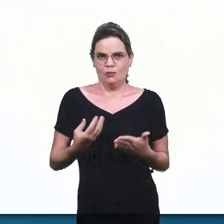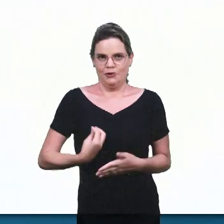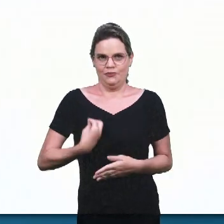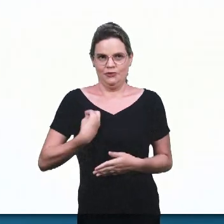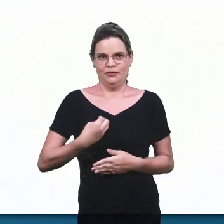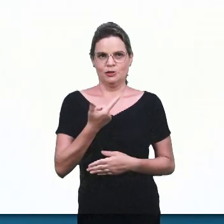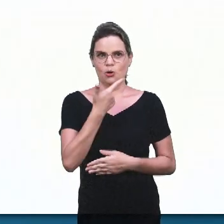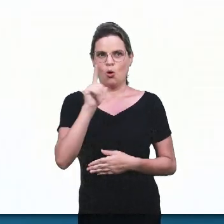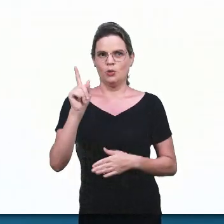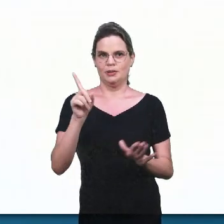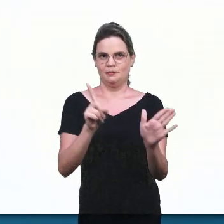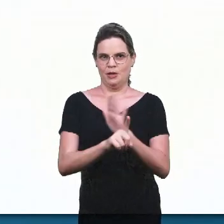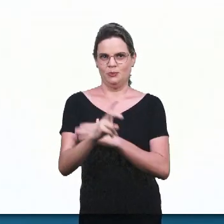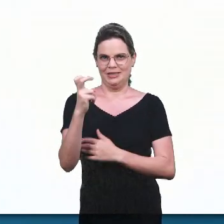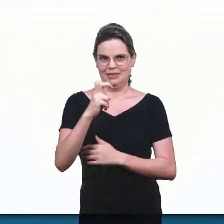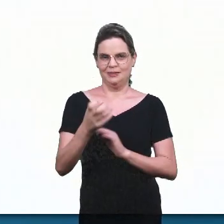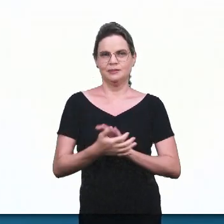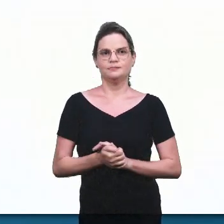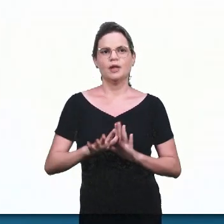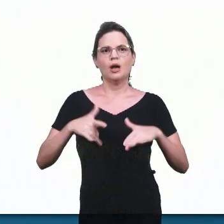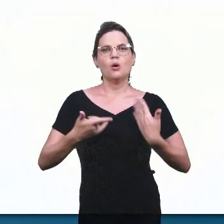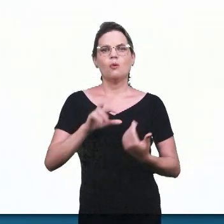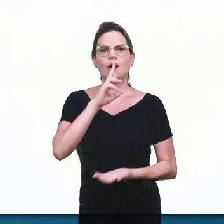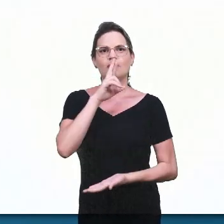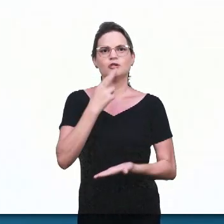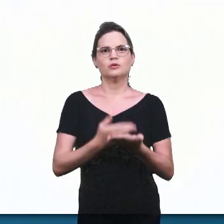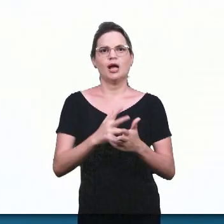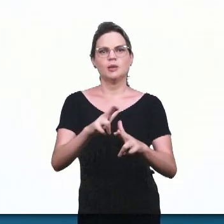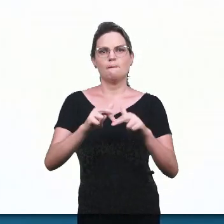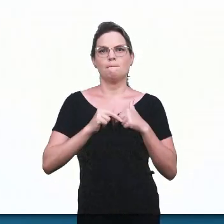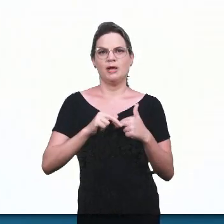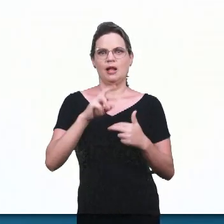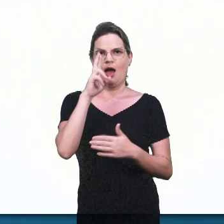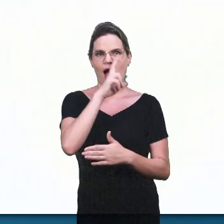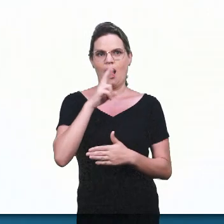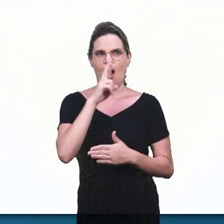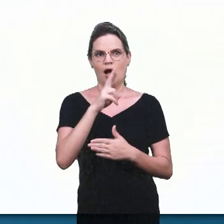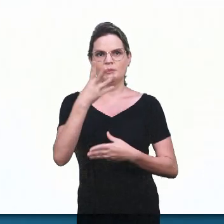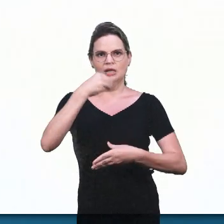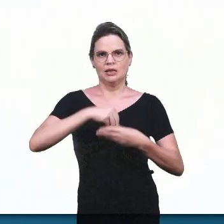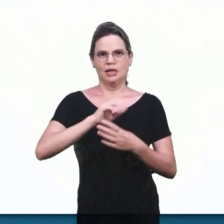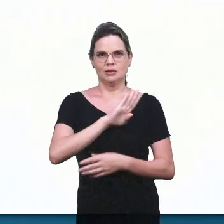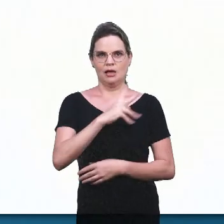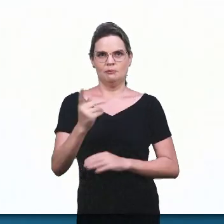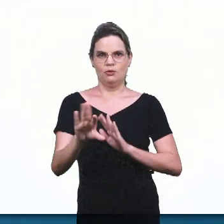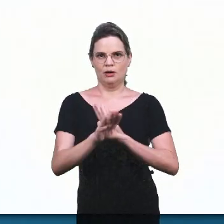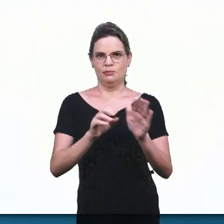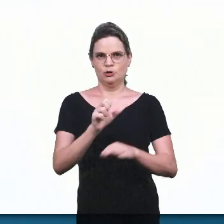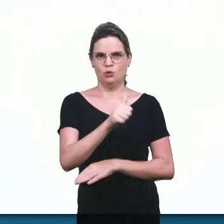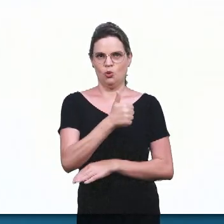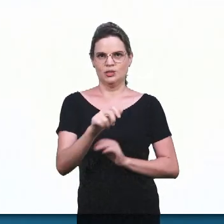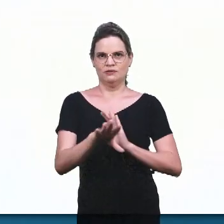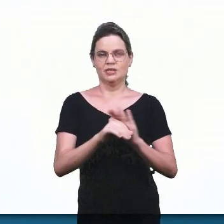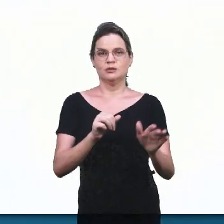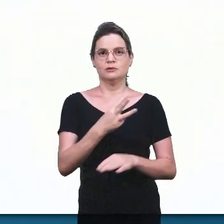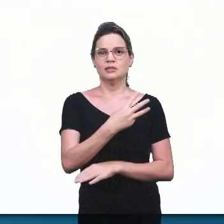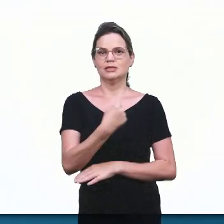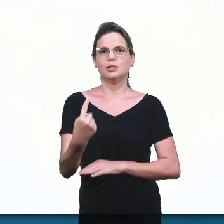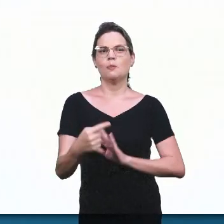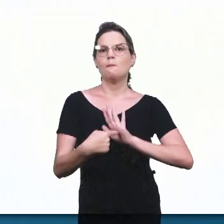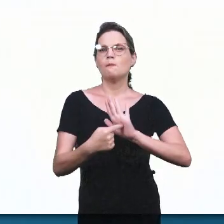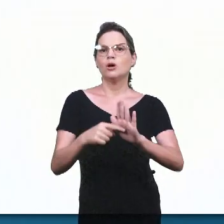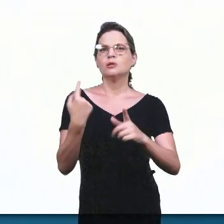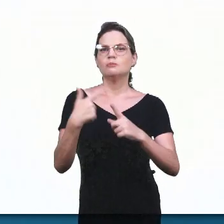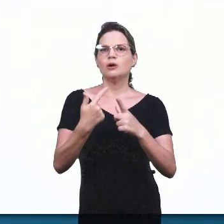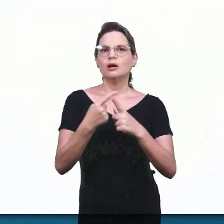vers l'Église de nos jours. Prochaine question. Quel est le résultat qu'Irab a eu évidencié dans